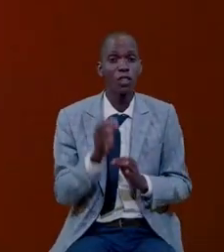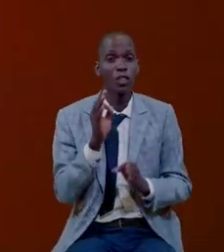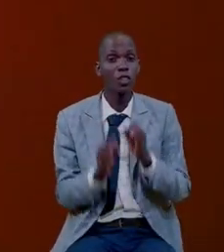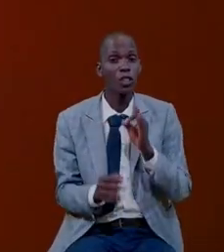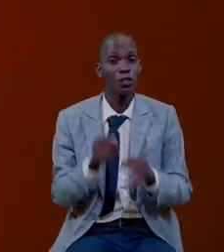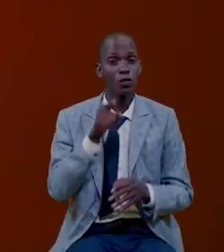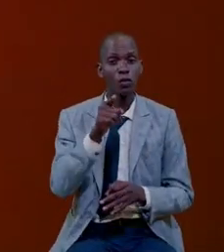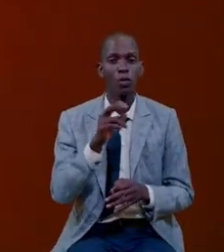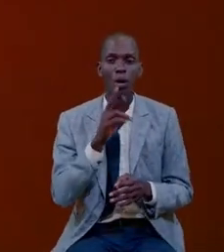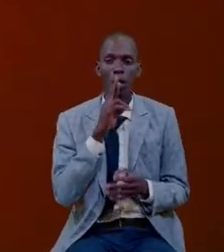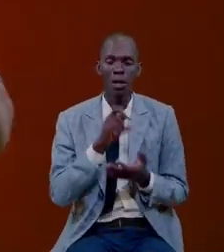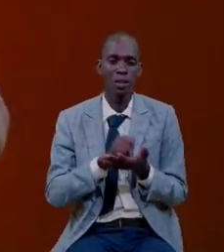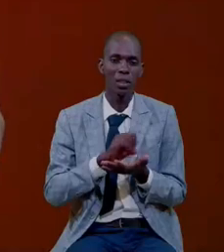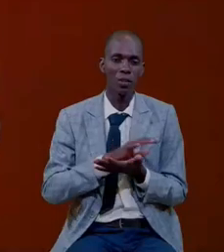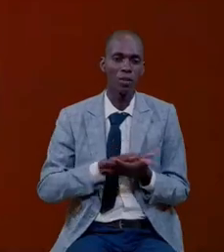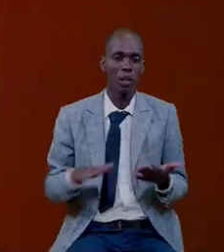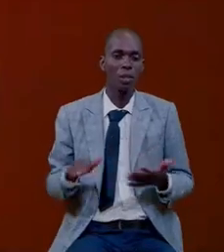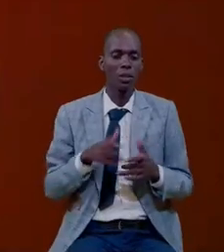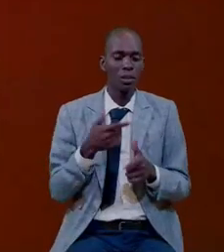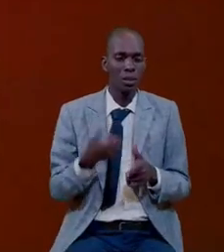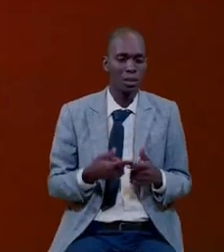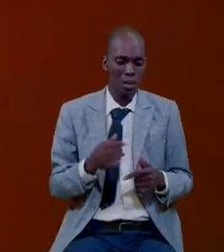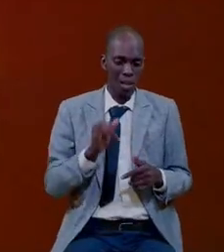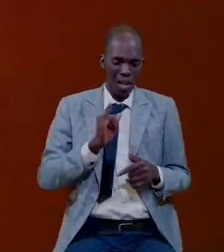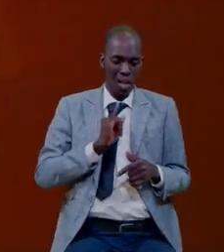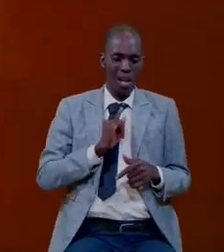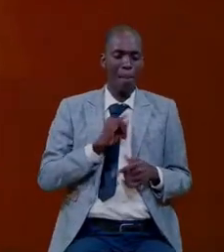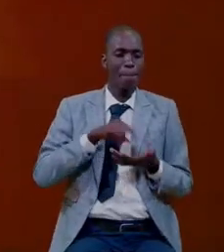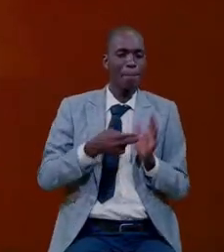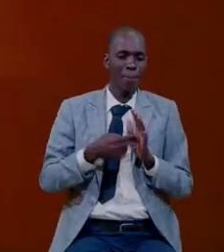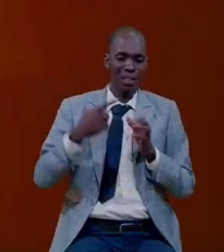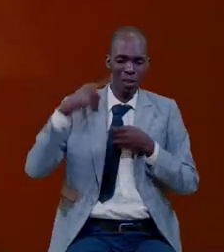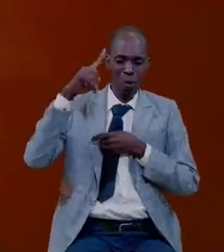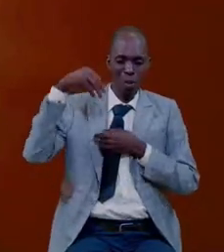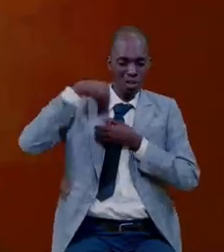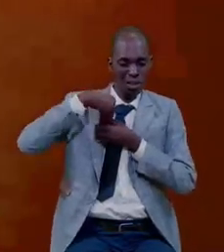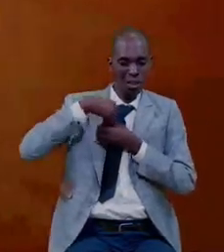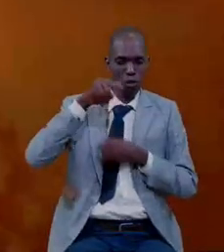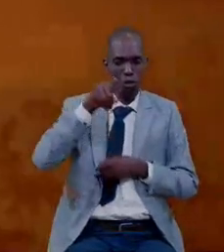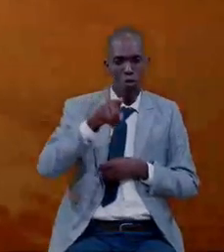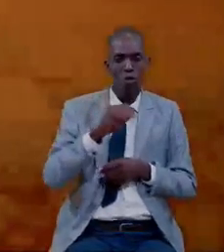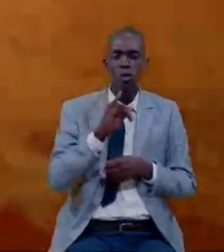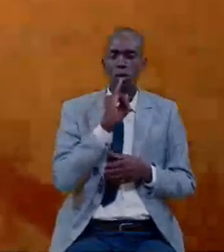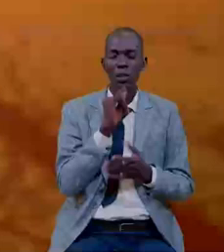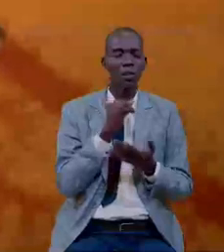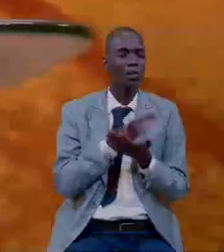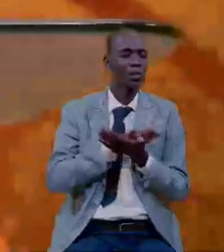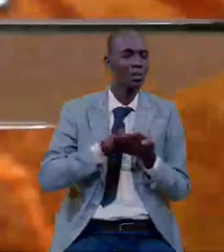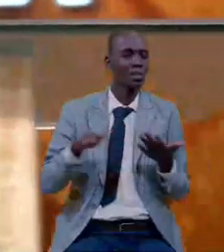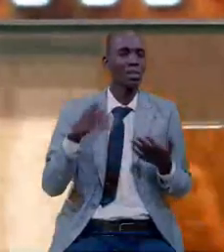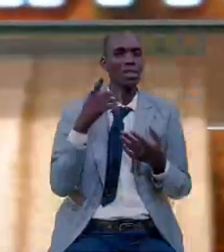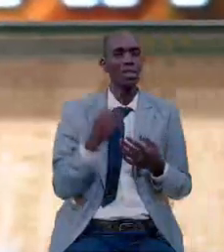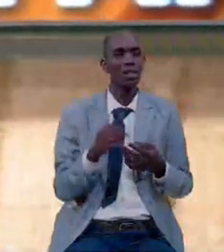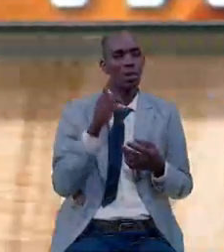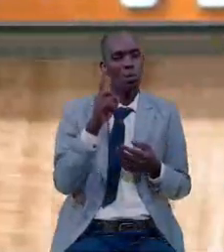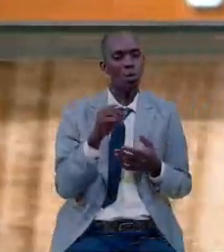es sanctifié, le moi, celui-là en toi doit être crucifié. Celui-là qui